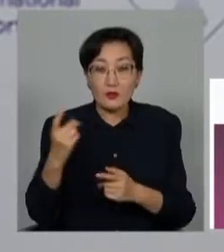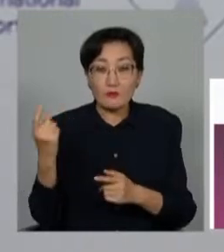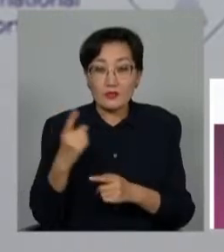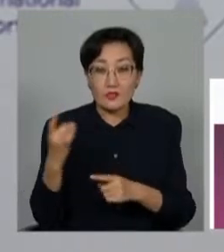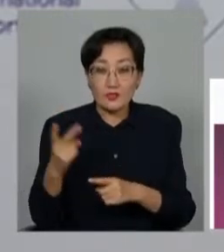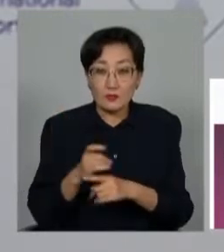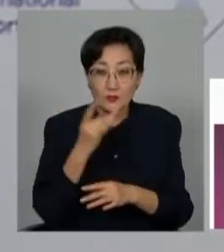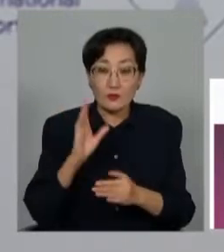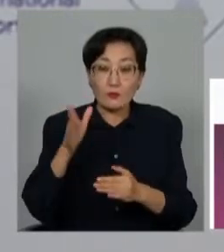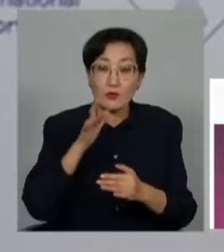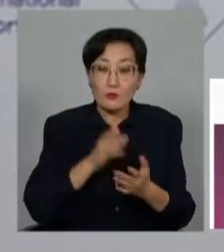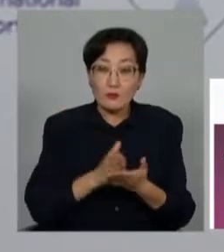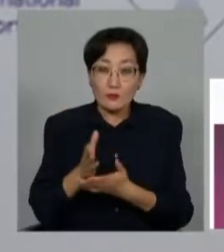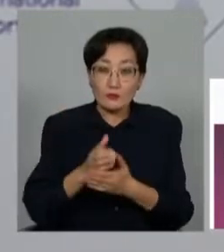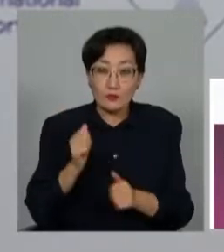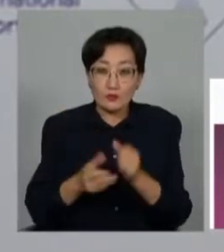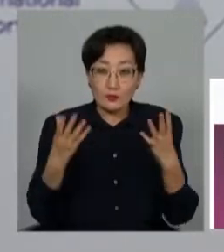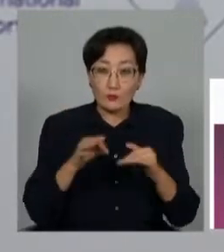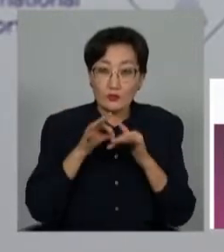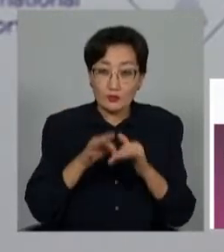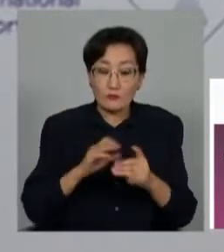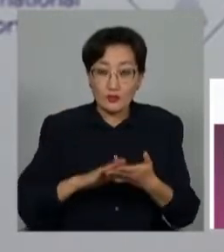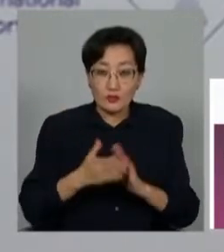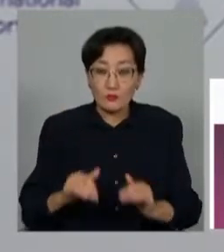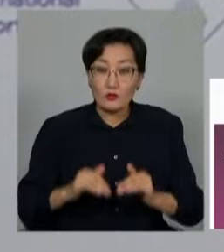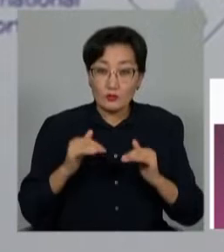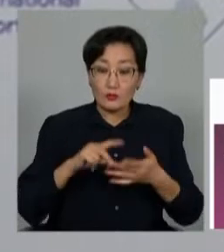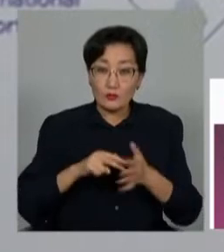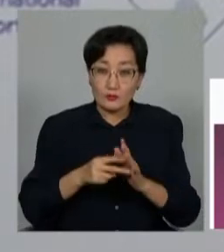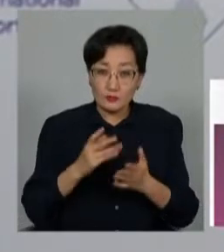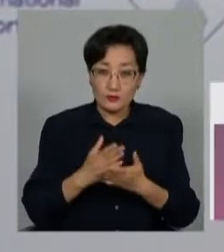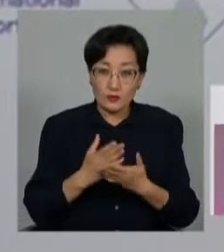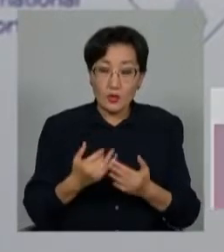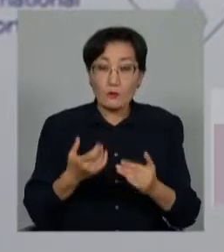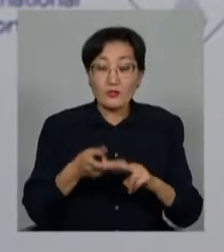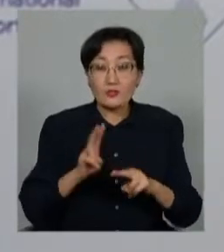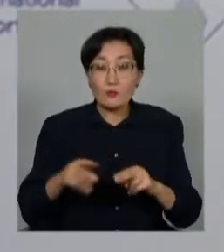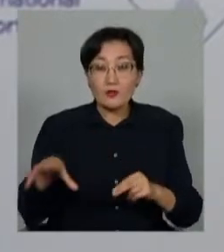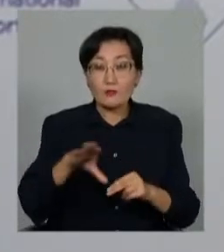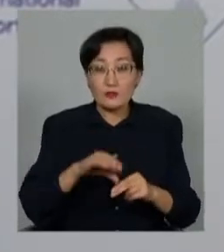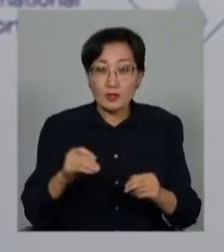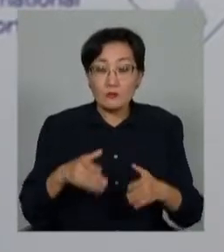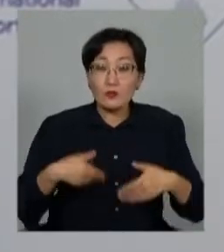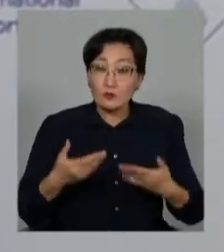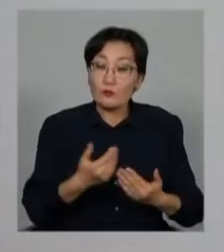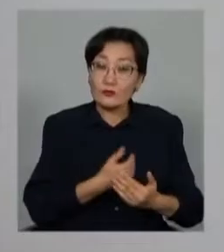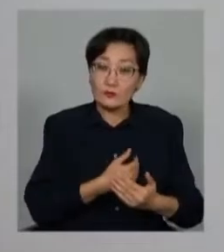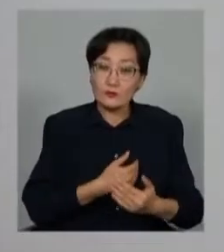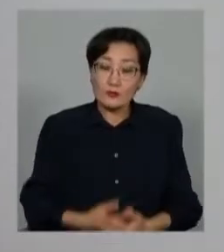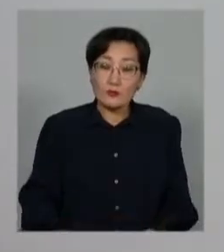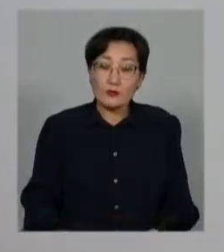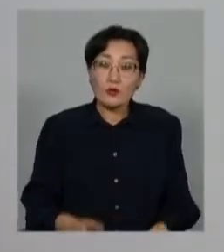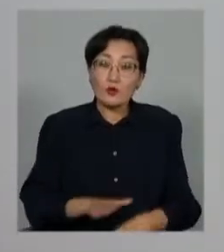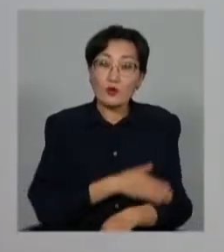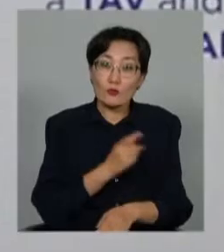болса, алдағы уақытта бағыттарды күнделікті жүретіндей жағдайға жеткізуді ойлап отырмыз. Сондықтан бәріңізді құттықтағым келеді. Көп